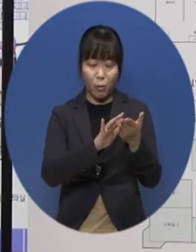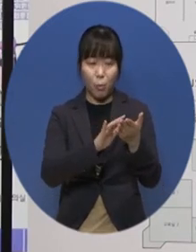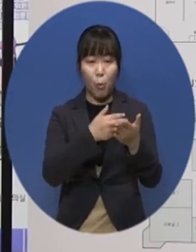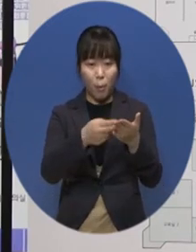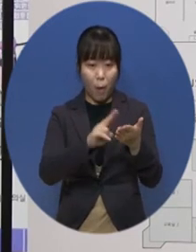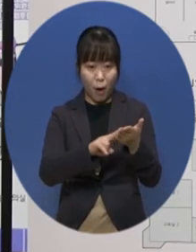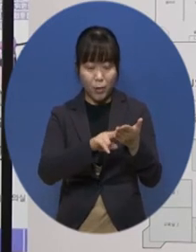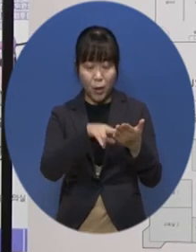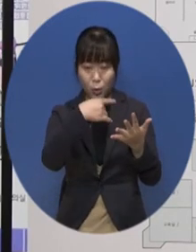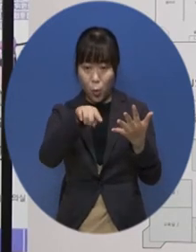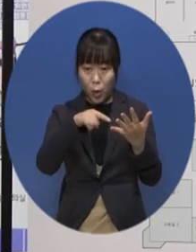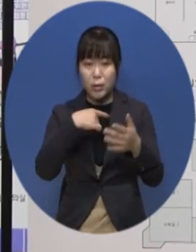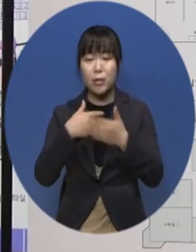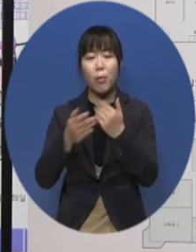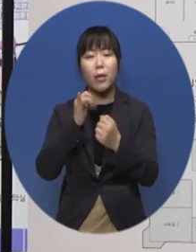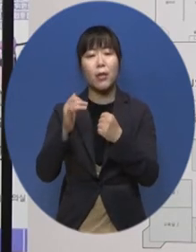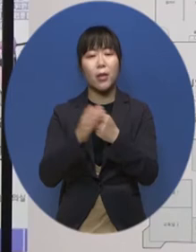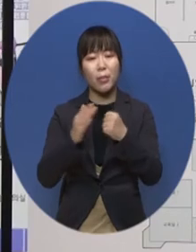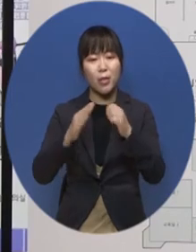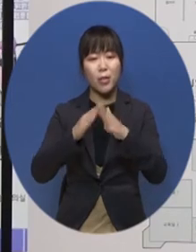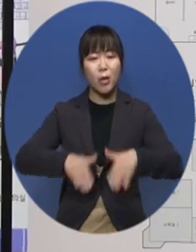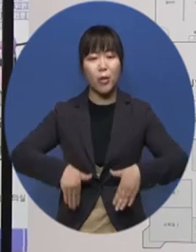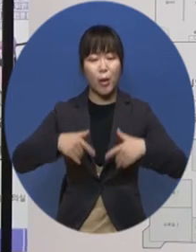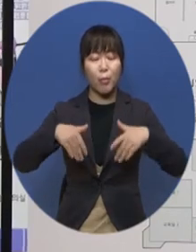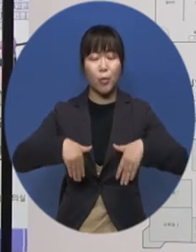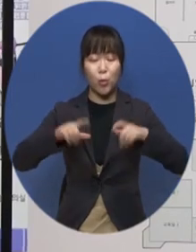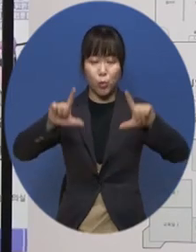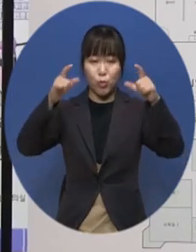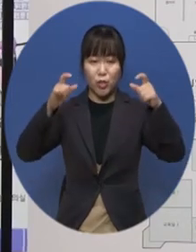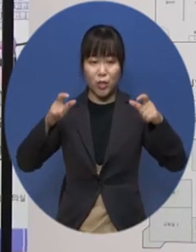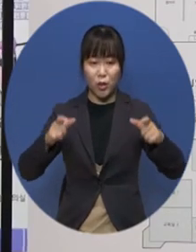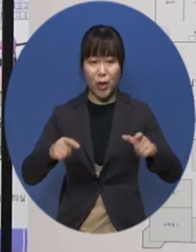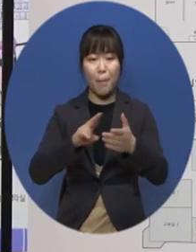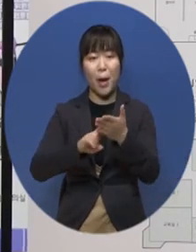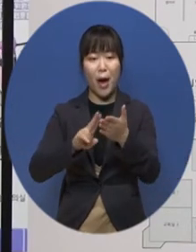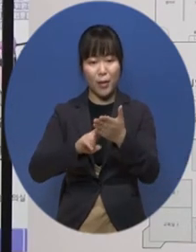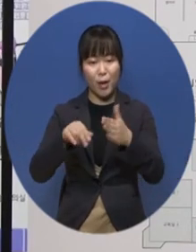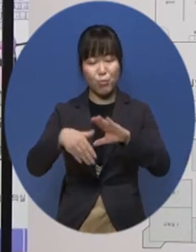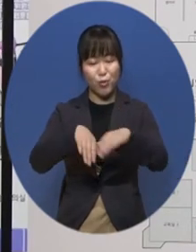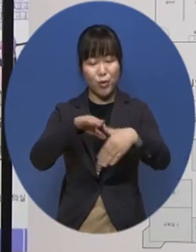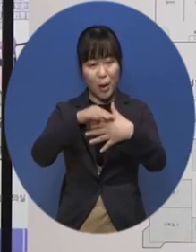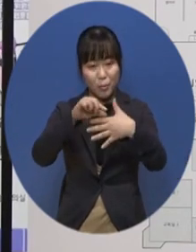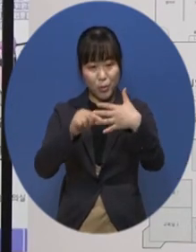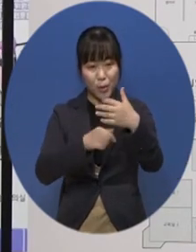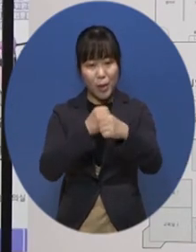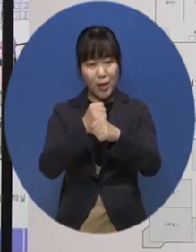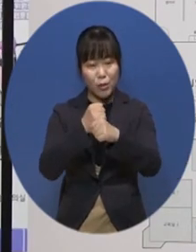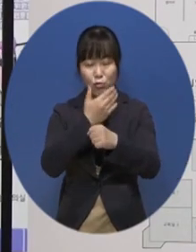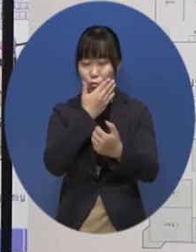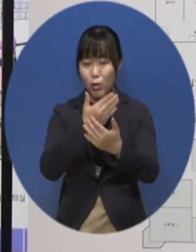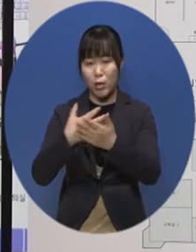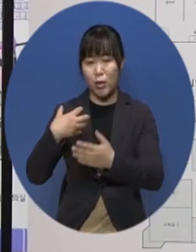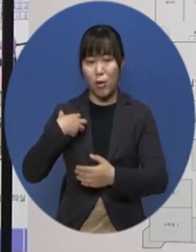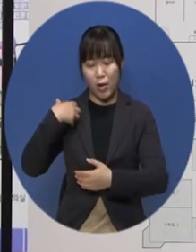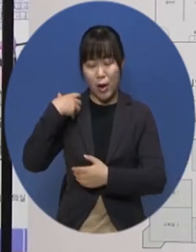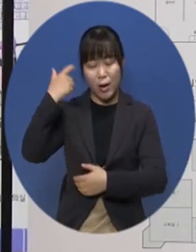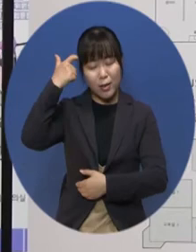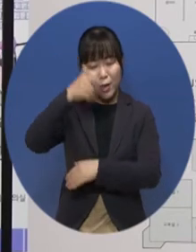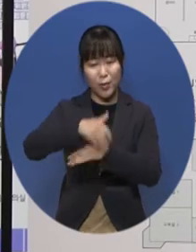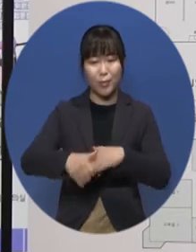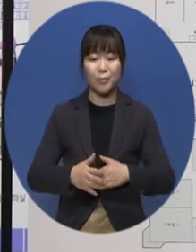프로그램을 제공해 전남 동부 지역의 새로운 만화 문화 트렌드를 이끌어가는 중심 역할을 해나갈